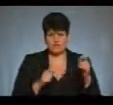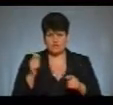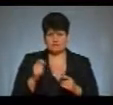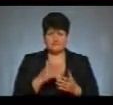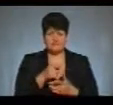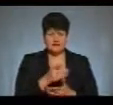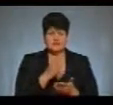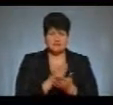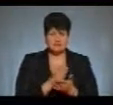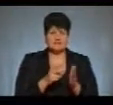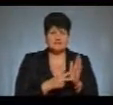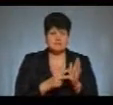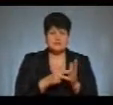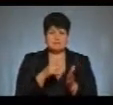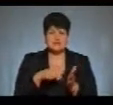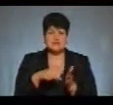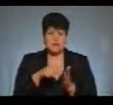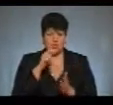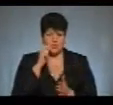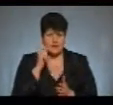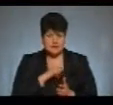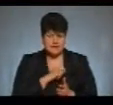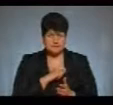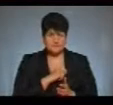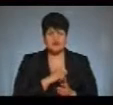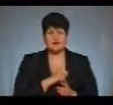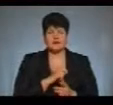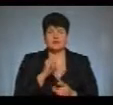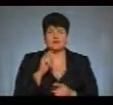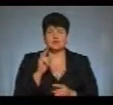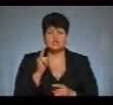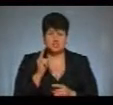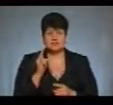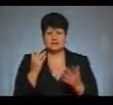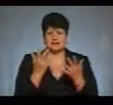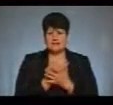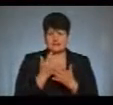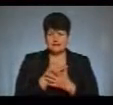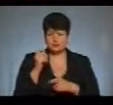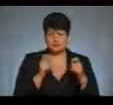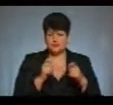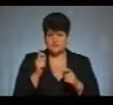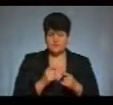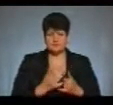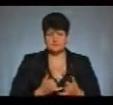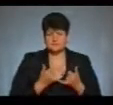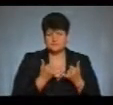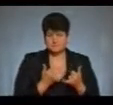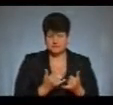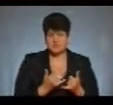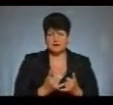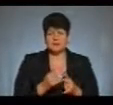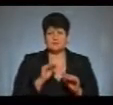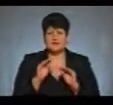України, повідомила координатор заходу Яна Желябіна. Children Kino Fest приурочений кінорежисеру Чарлі Чапліну.